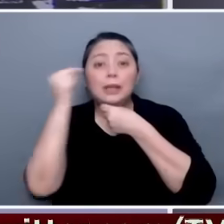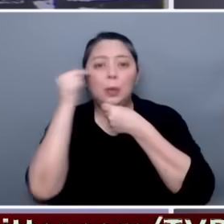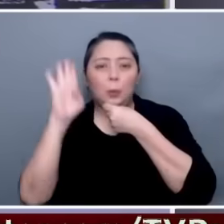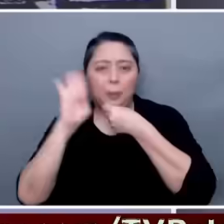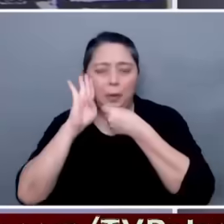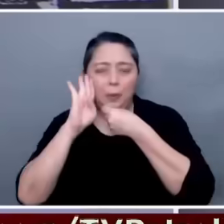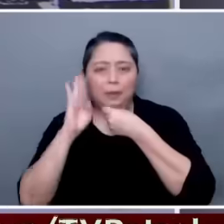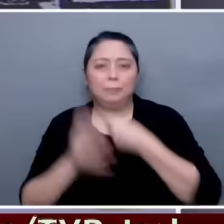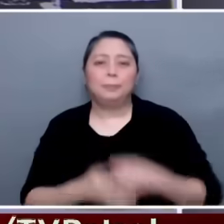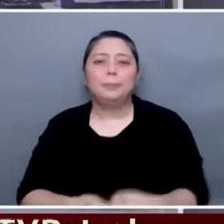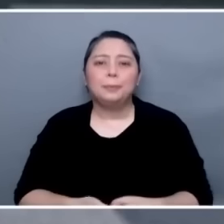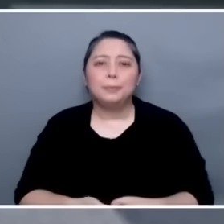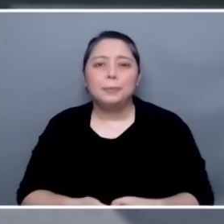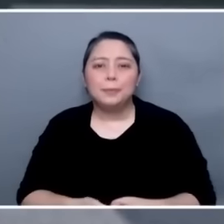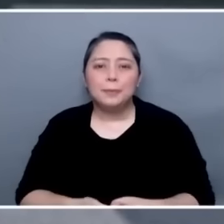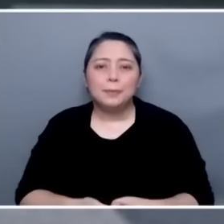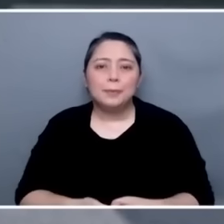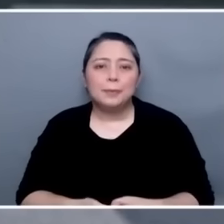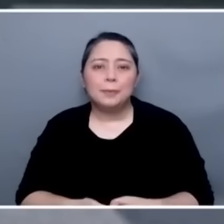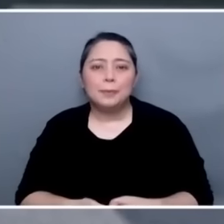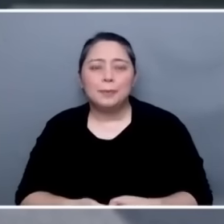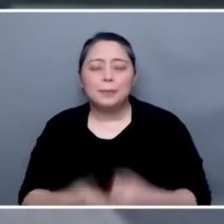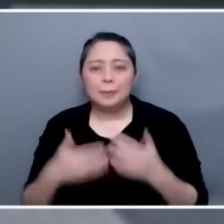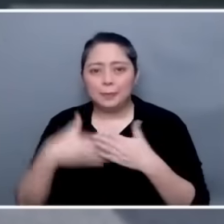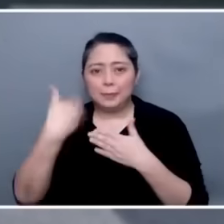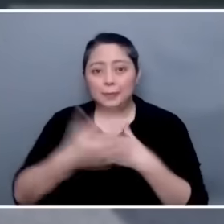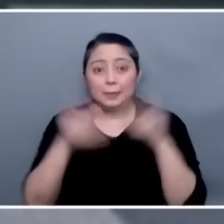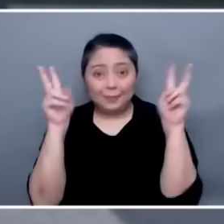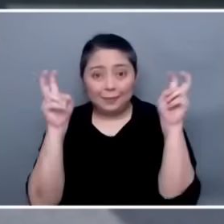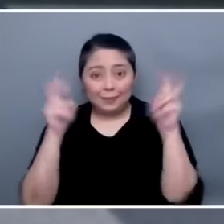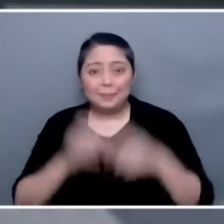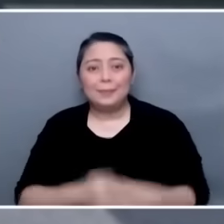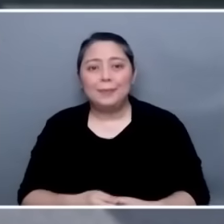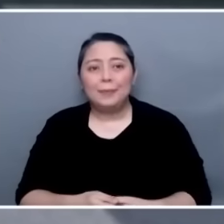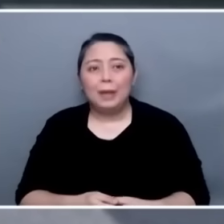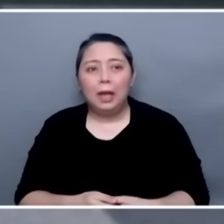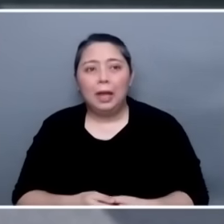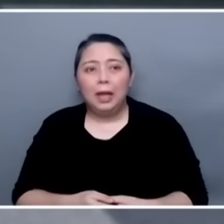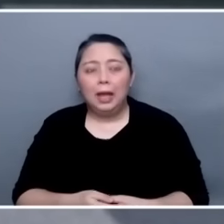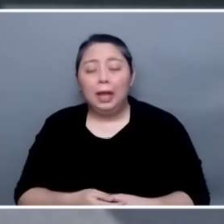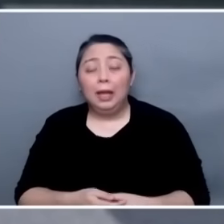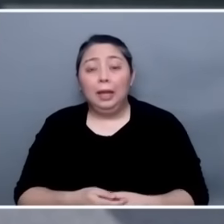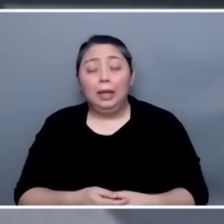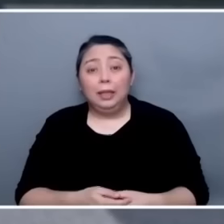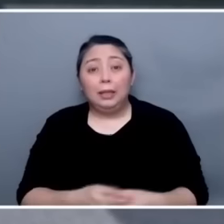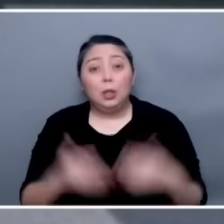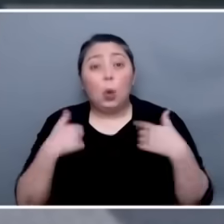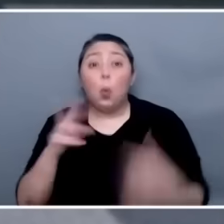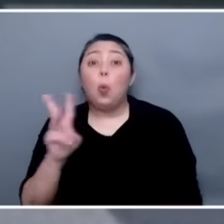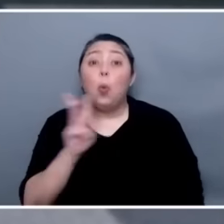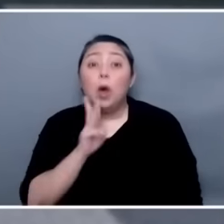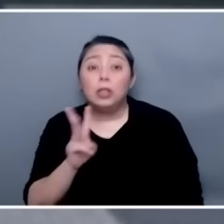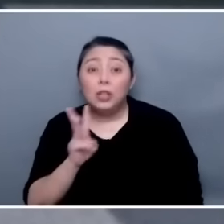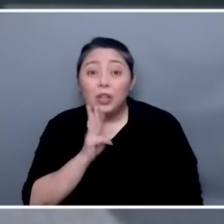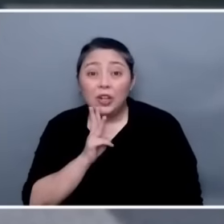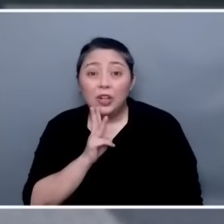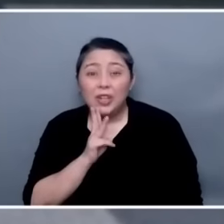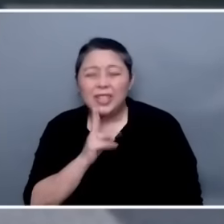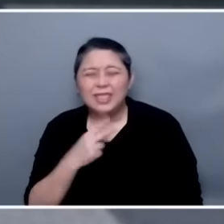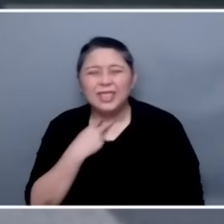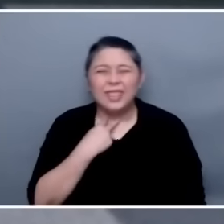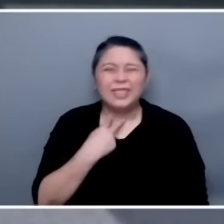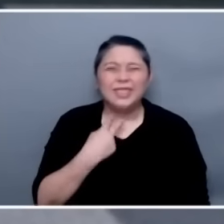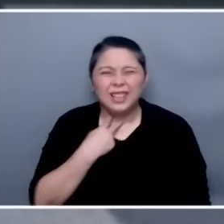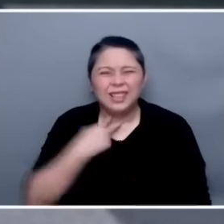News. Sa ibang balita naman, hindi na-extend pa ang water interruption sa mga lugar na apektado